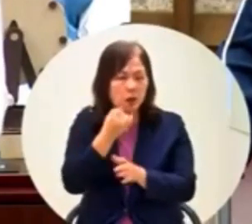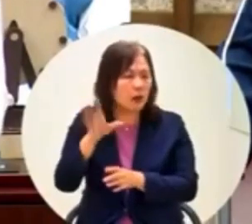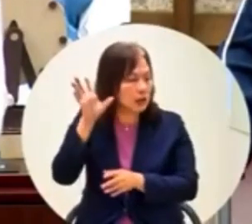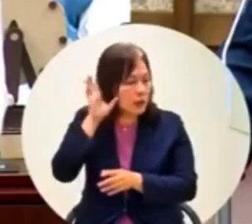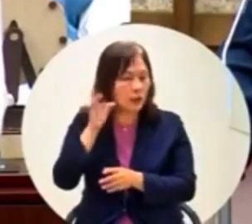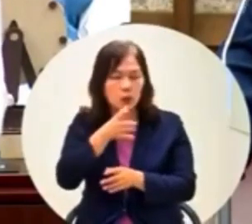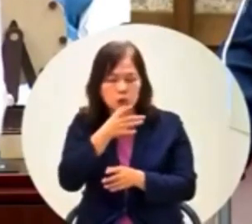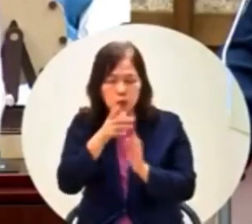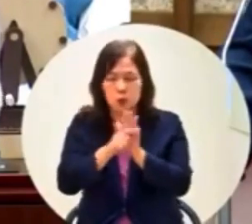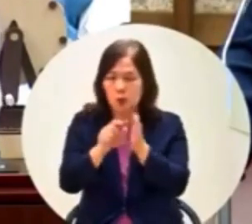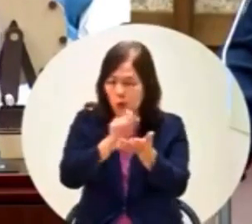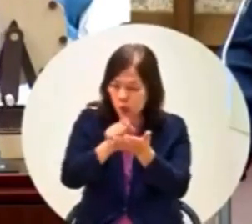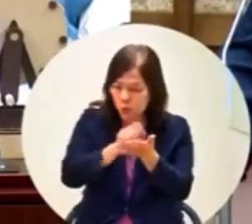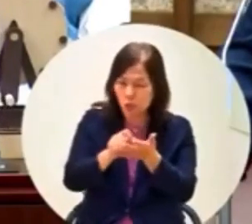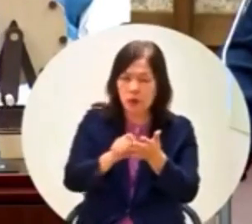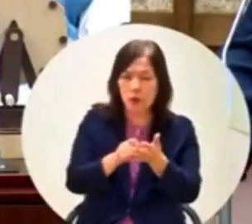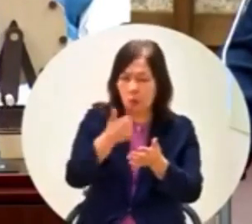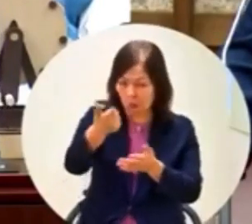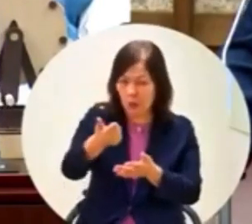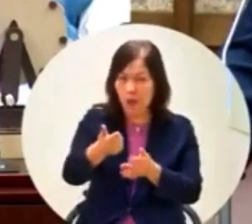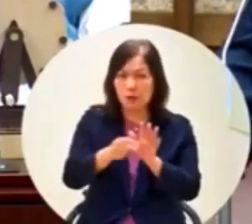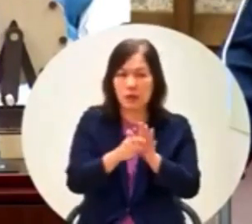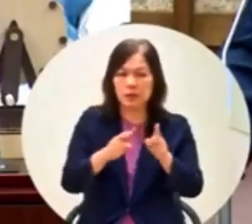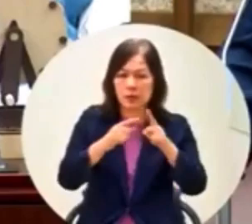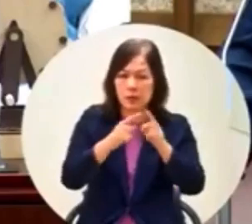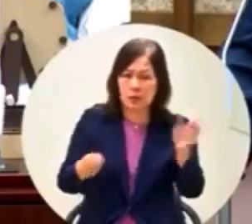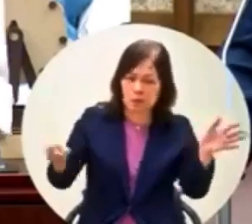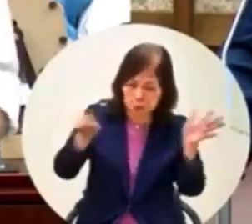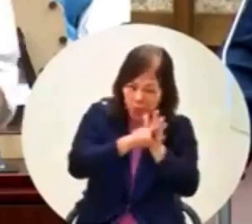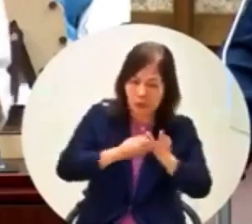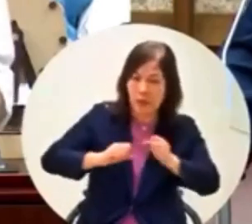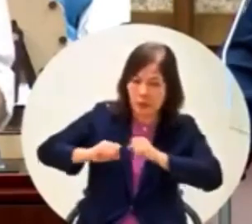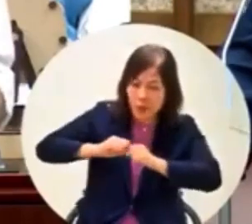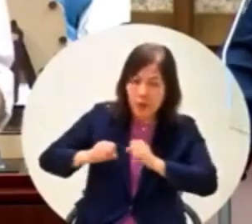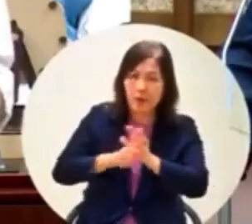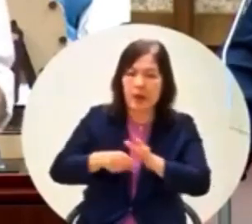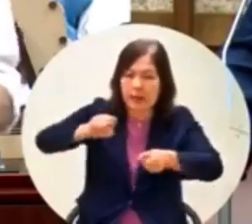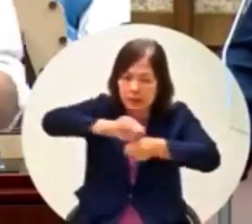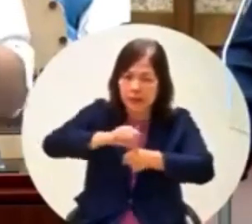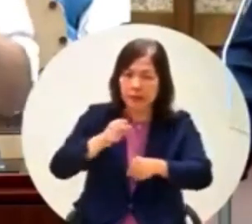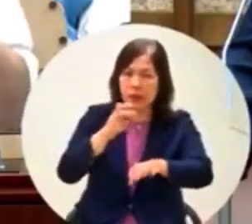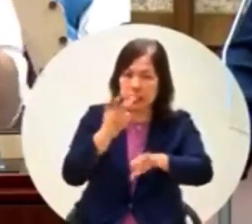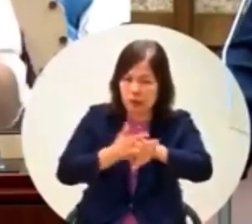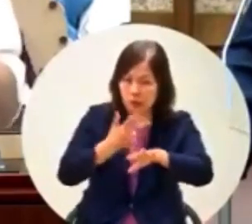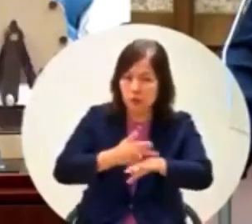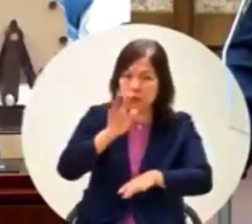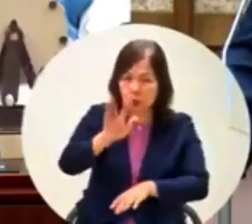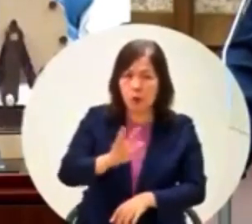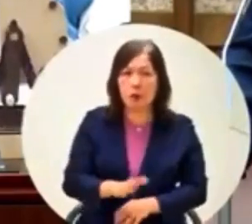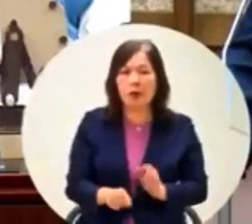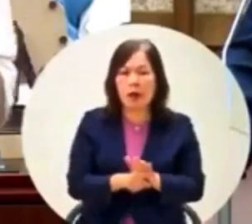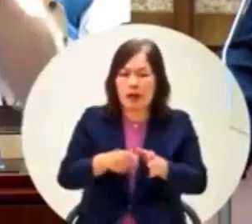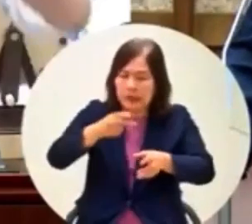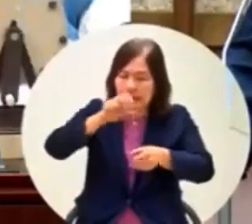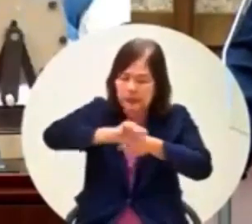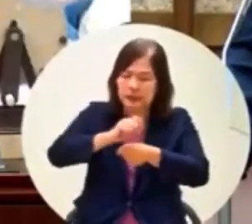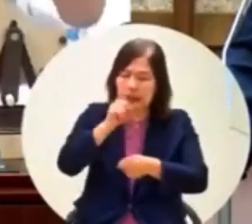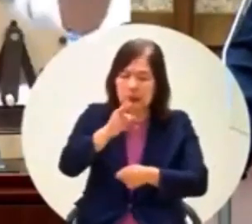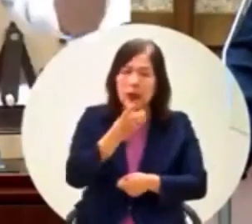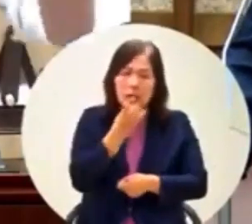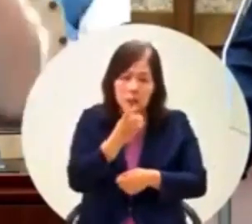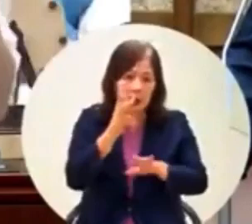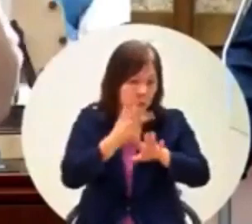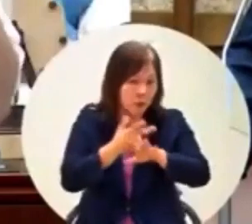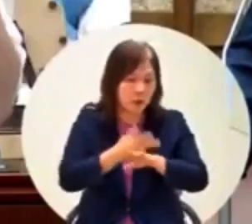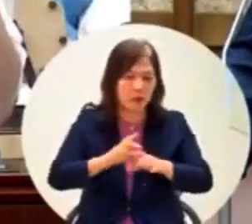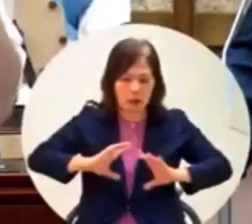常好，我们只是让他在人生竞赛上多了一项工具，多了一项语言的技能，让他跟国